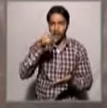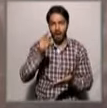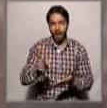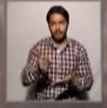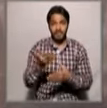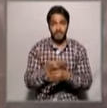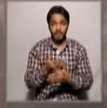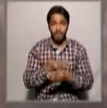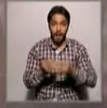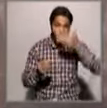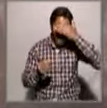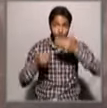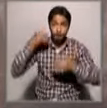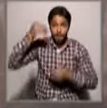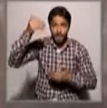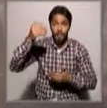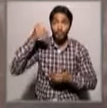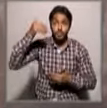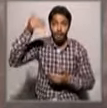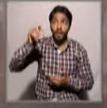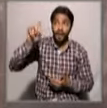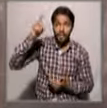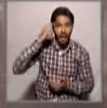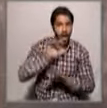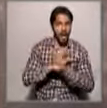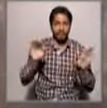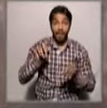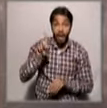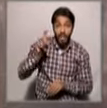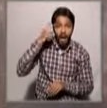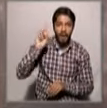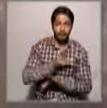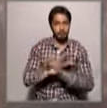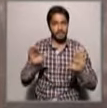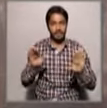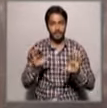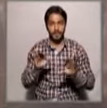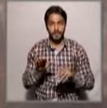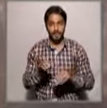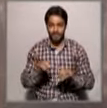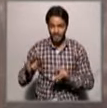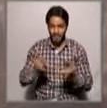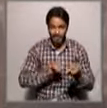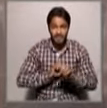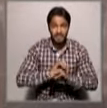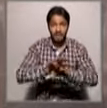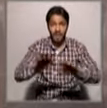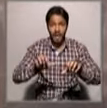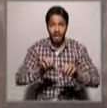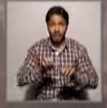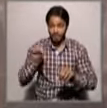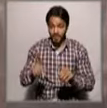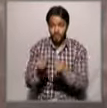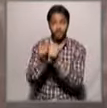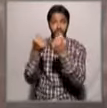ينبغي أن تمارس الدوله مثل هذا النوع من الدجل في صحافتها. يعني هناك صحف